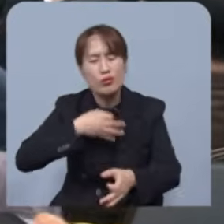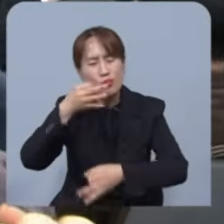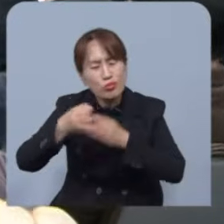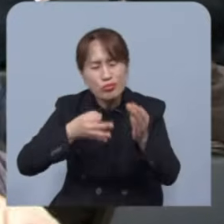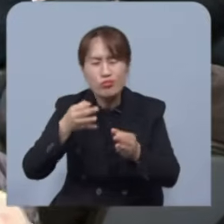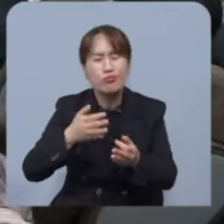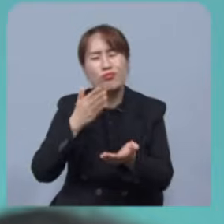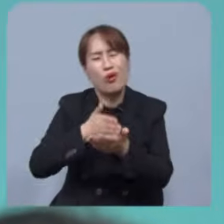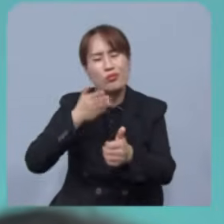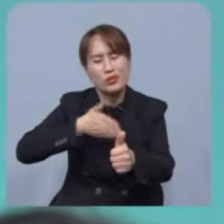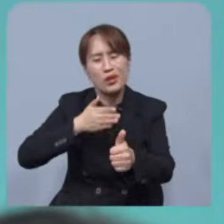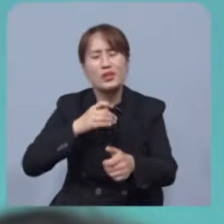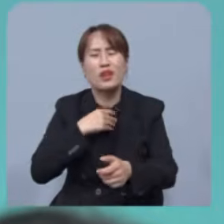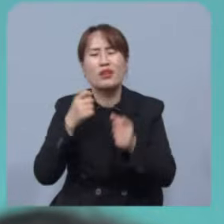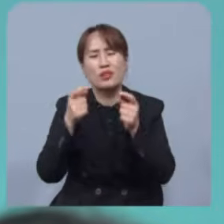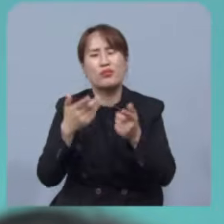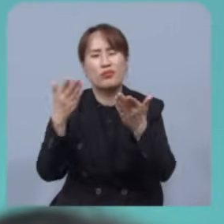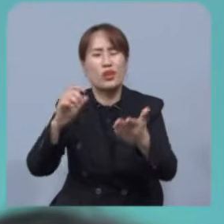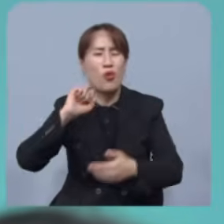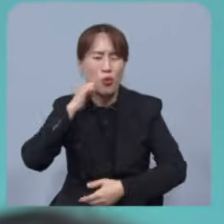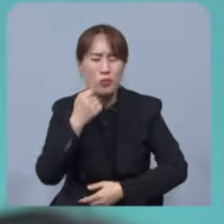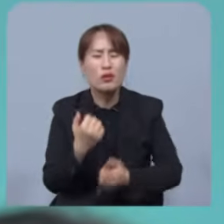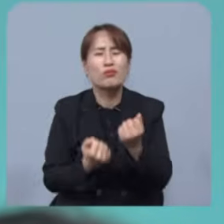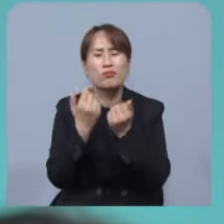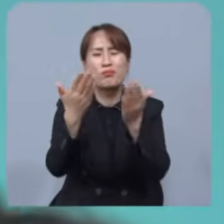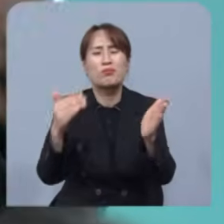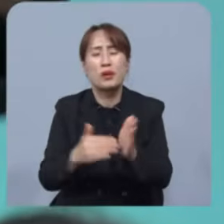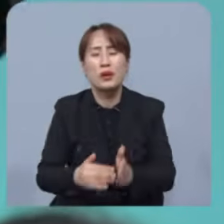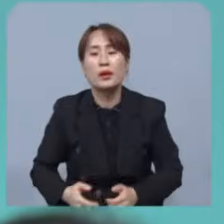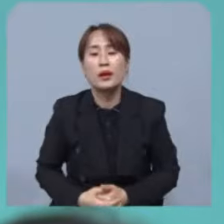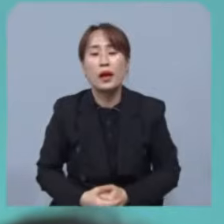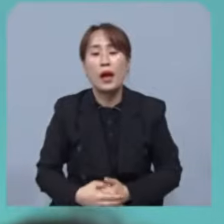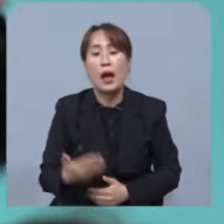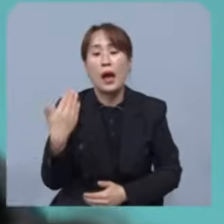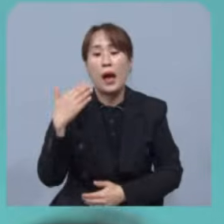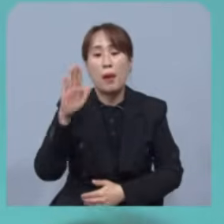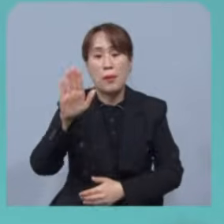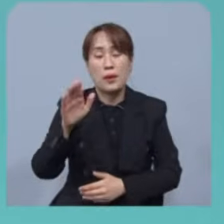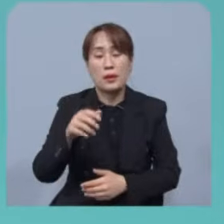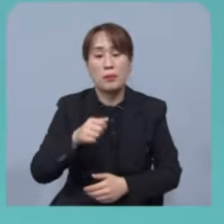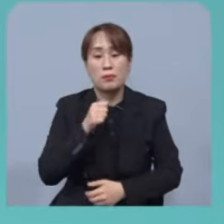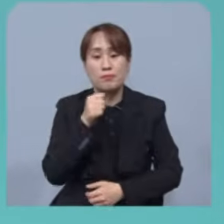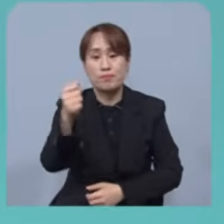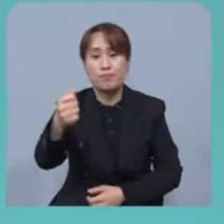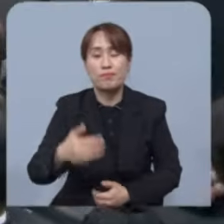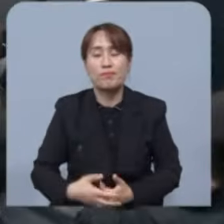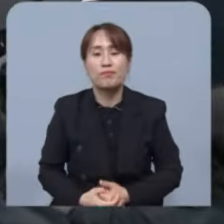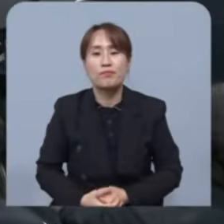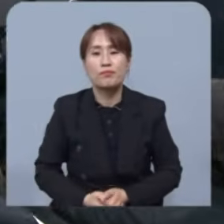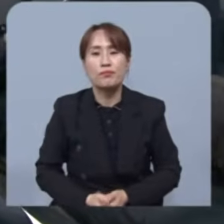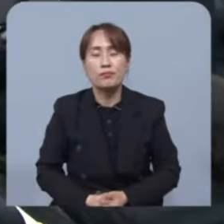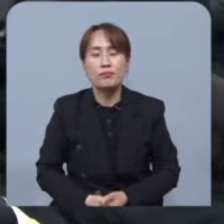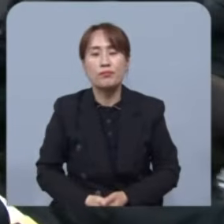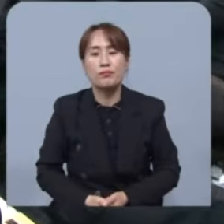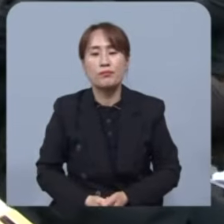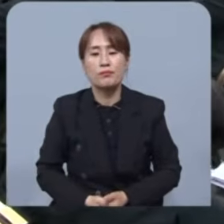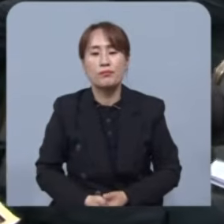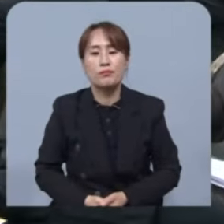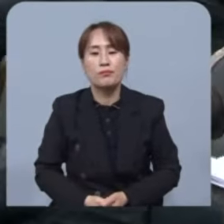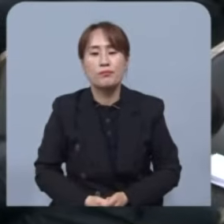지르시는 분들께는 제가 기회를 드리기가 어렵다는 말씀 먼저 드리고요. 맨 앞에 계신 분께 마이크 전해드리겠습니다.